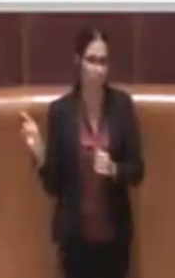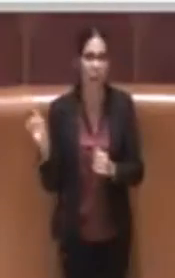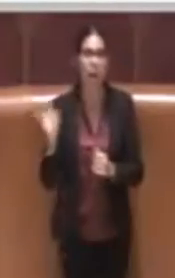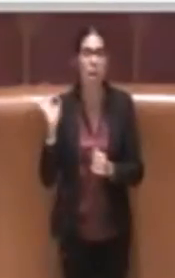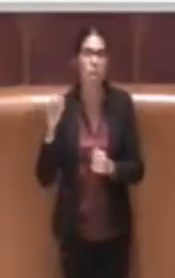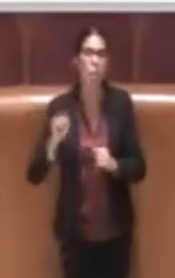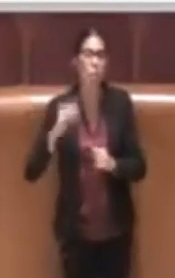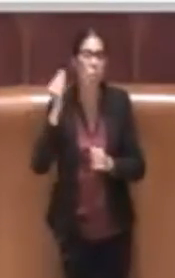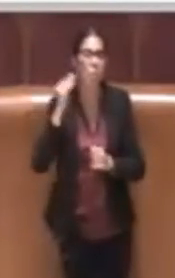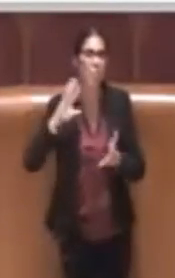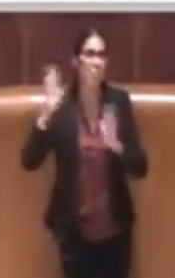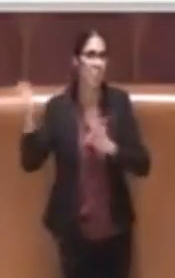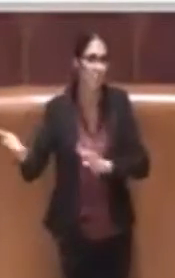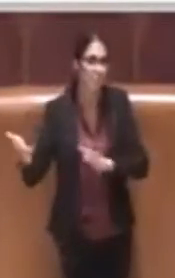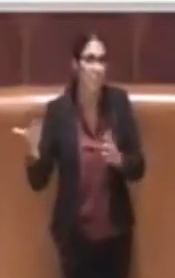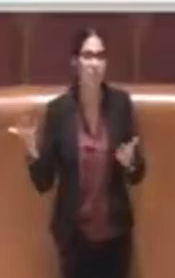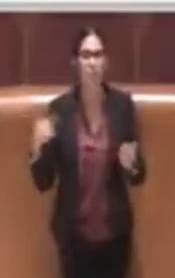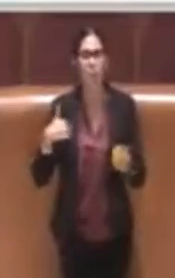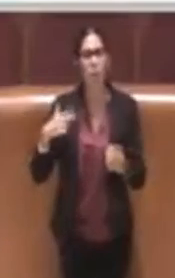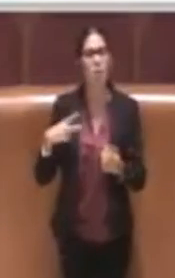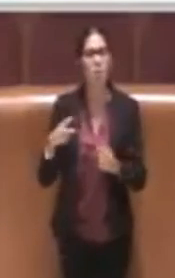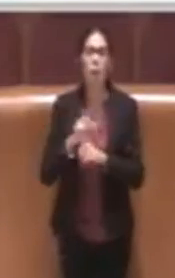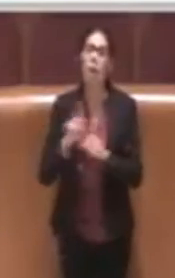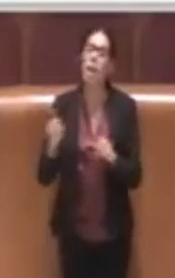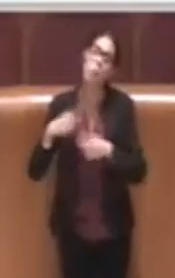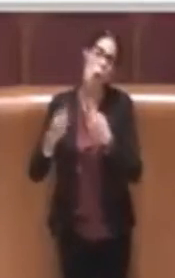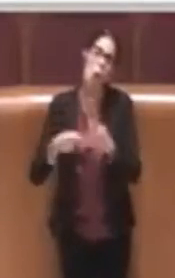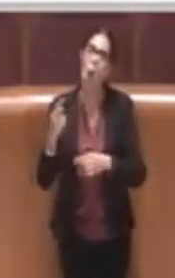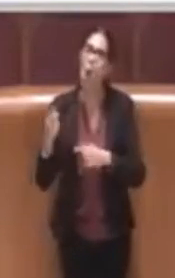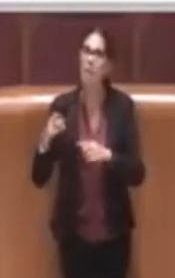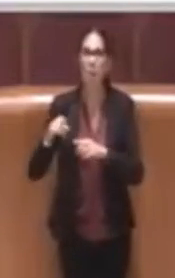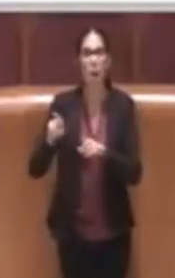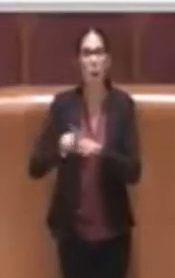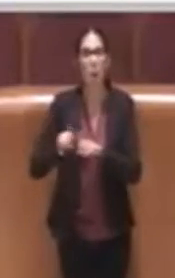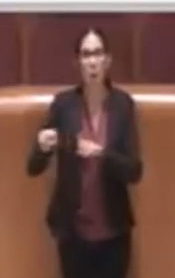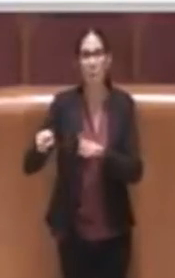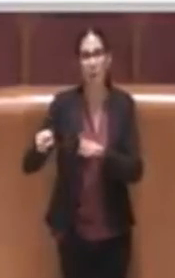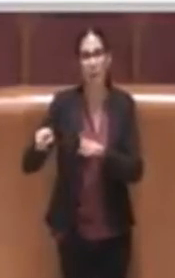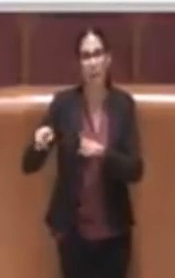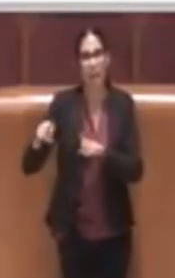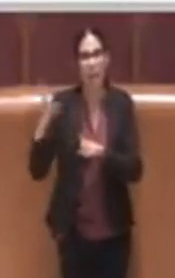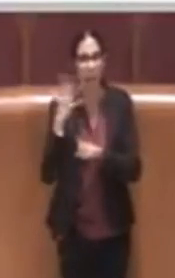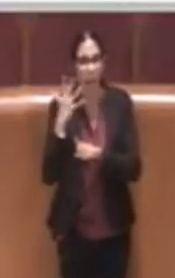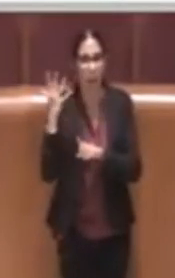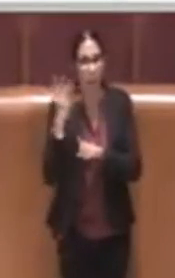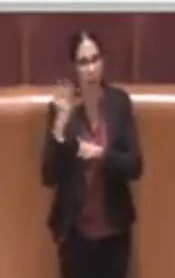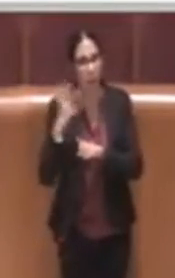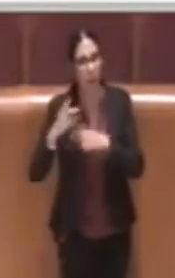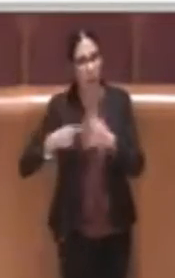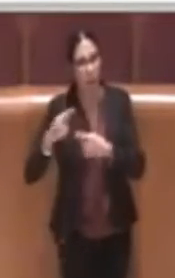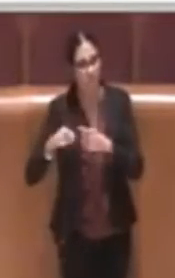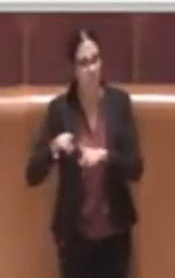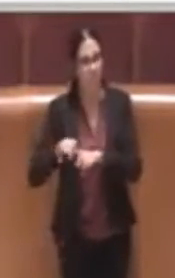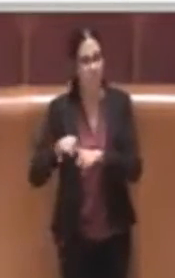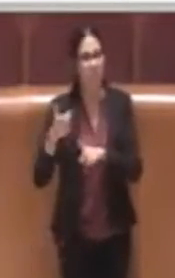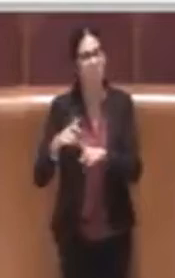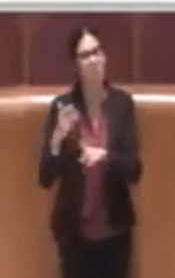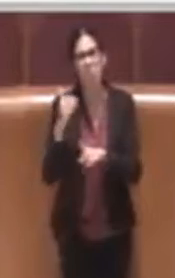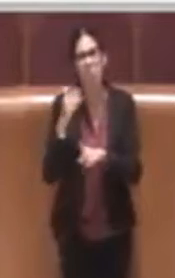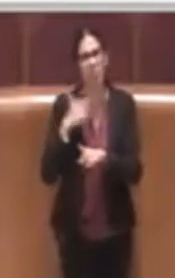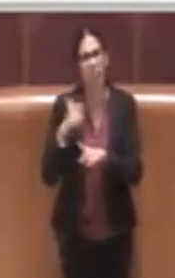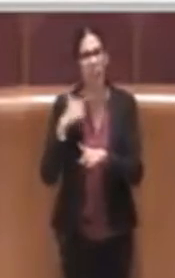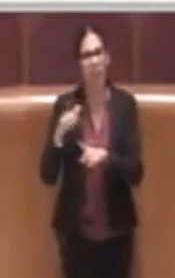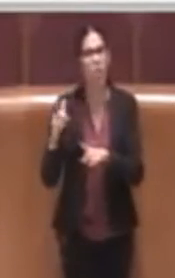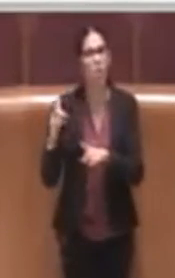di diverso. Spero che nessuno continui a cadere in questa trappola, perché sarebbe perdente e scorretto. Sarebbe